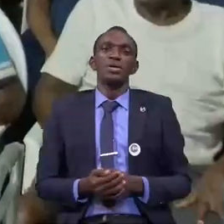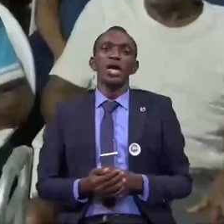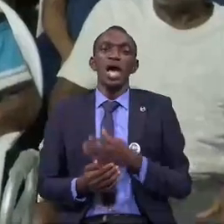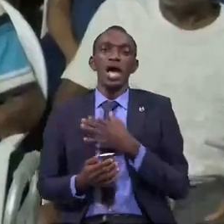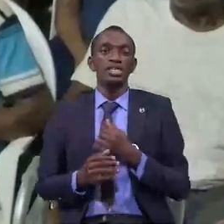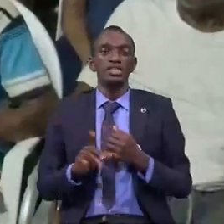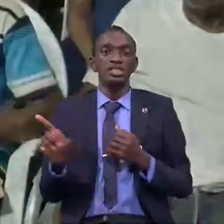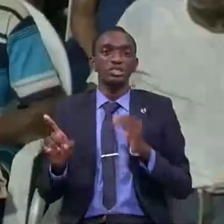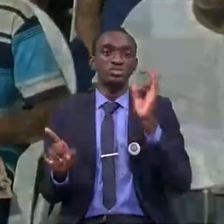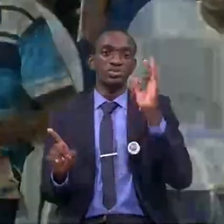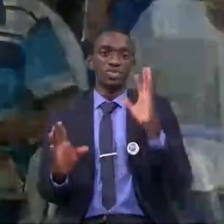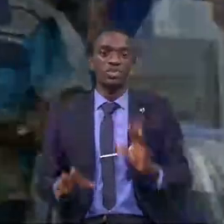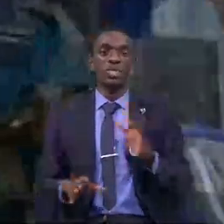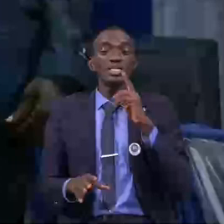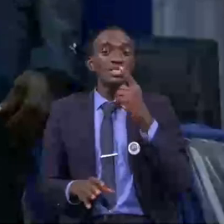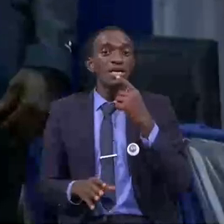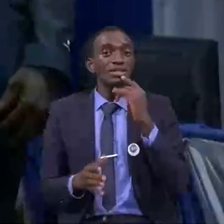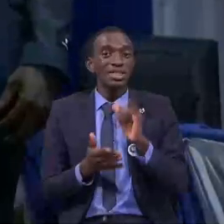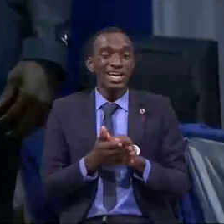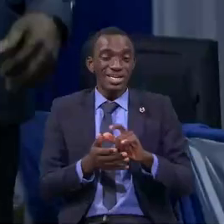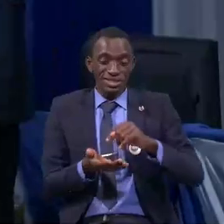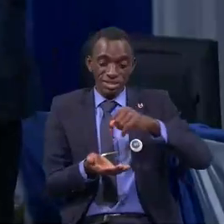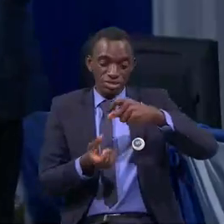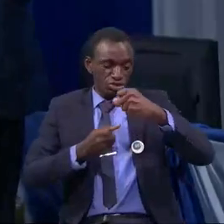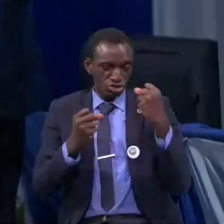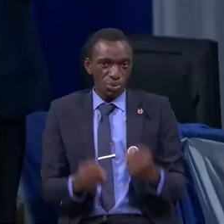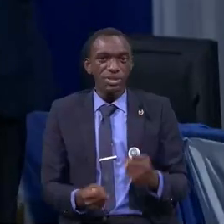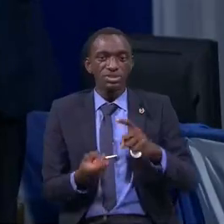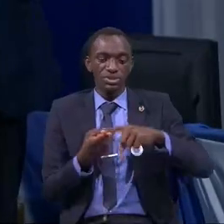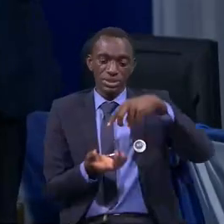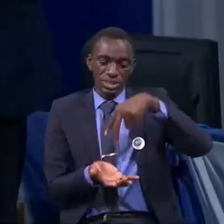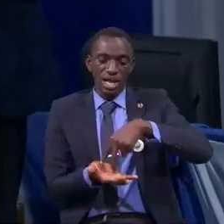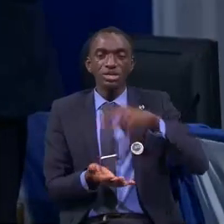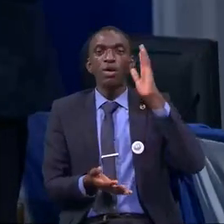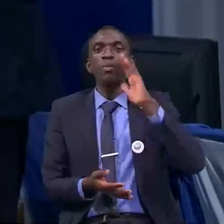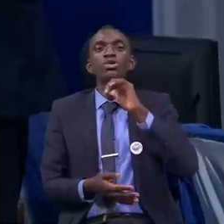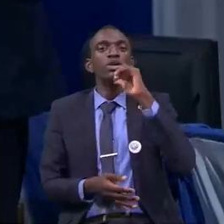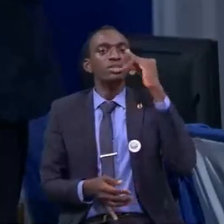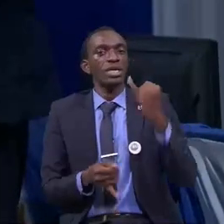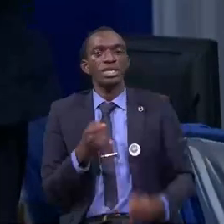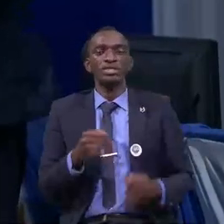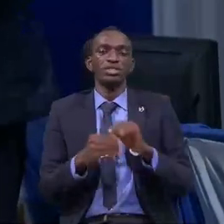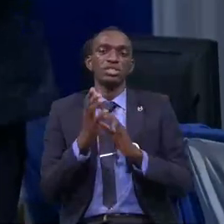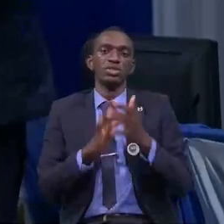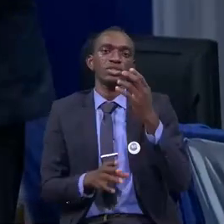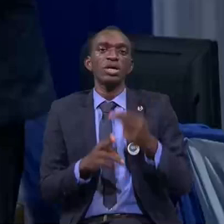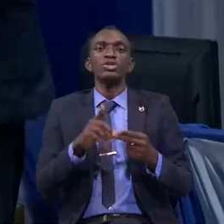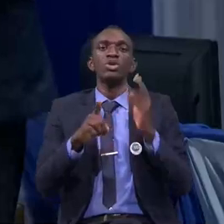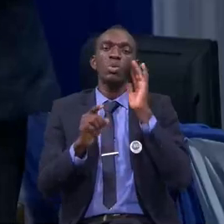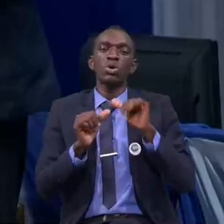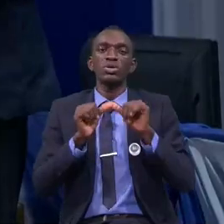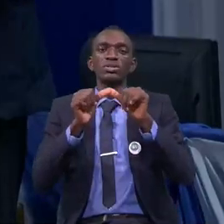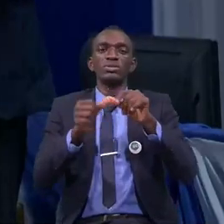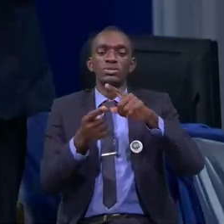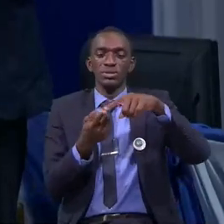rentrer avec. Il a dit, cette force pour tenir ne va pas vous manquer. Vous allez continuer à tenir